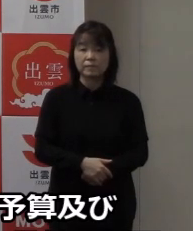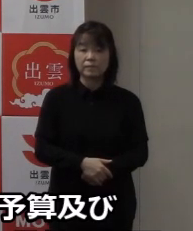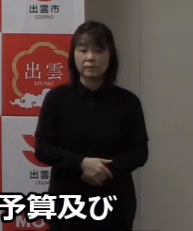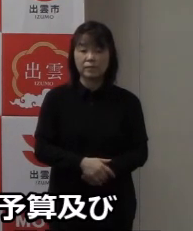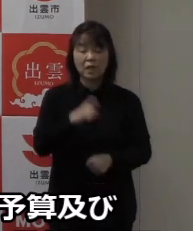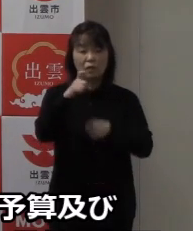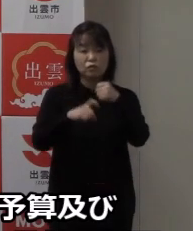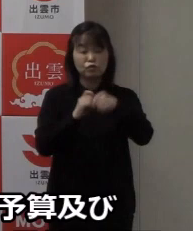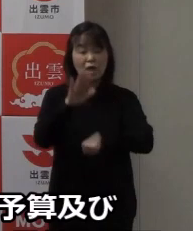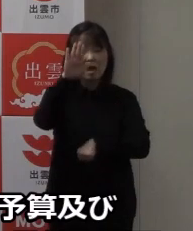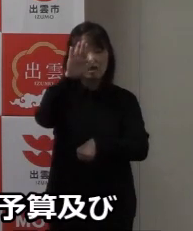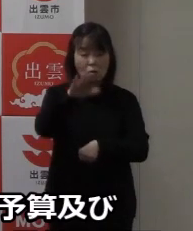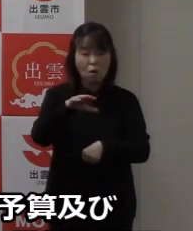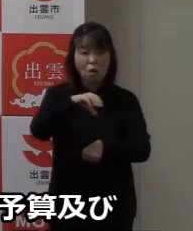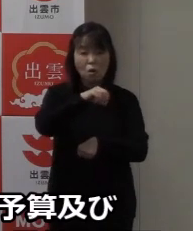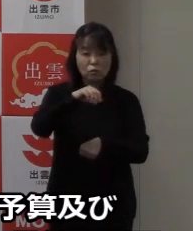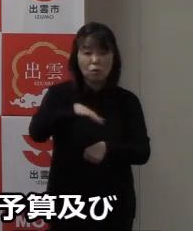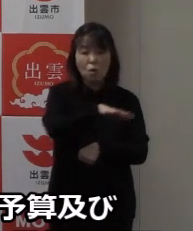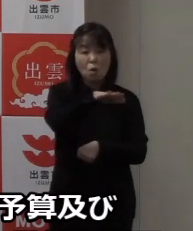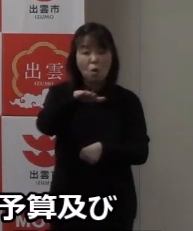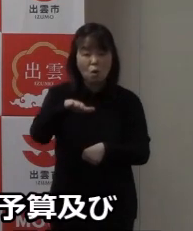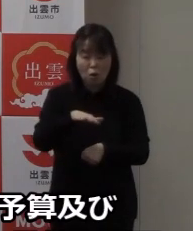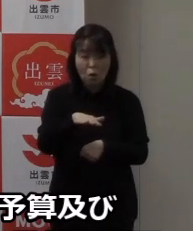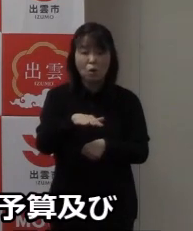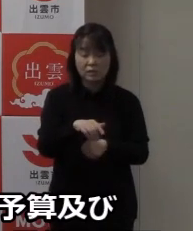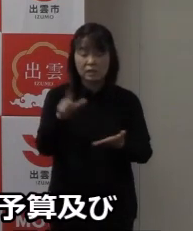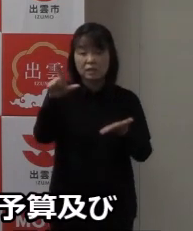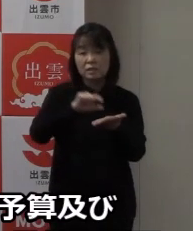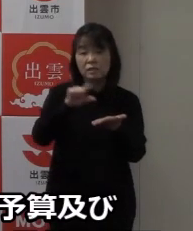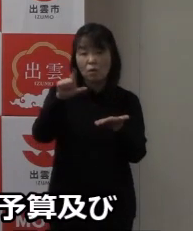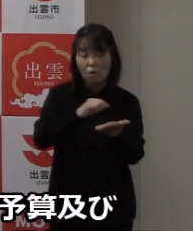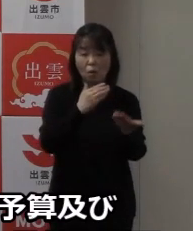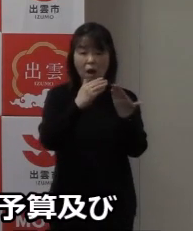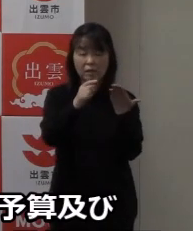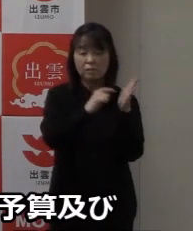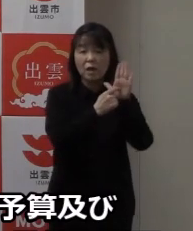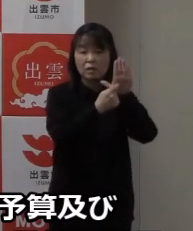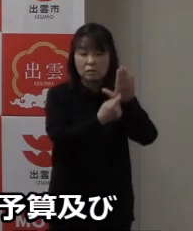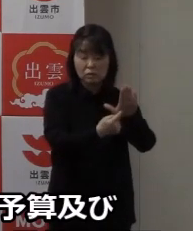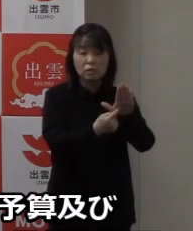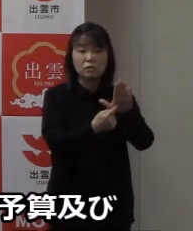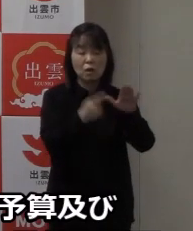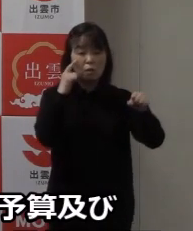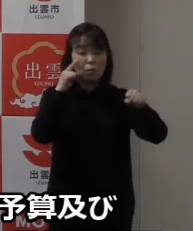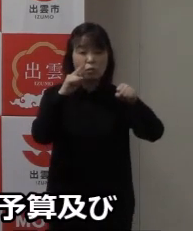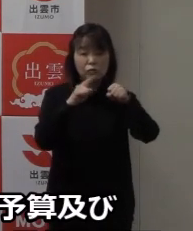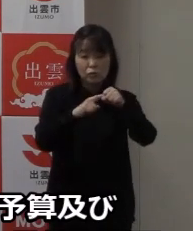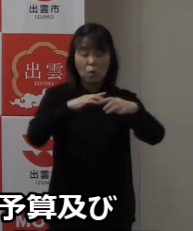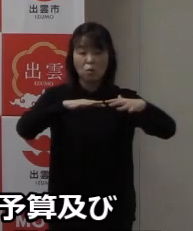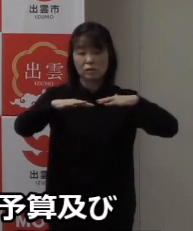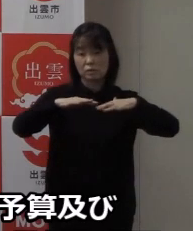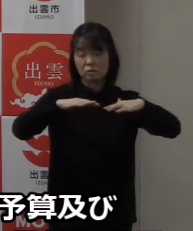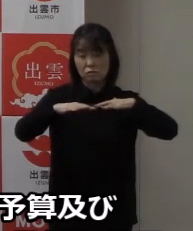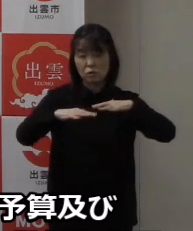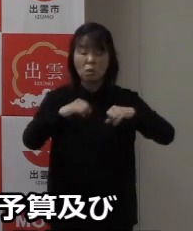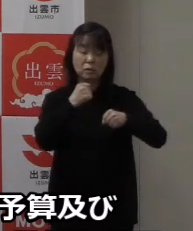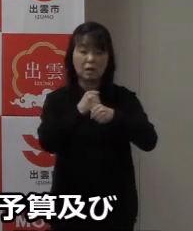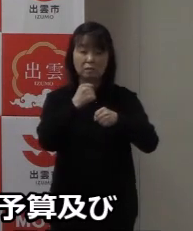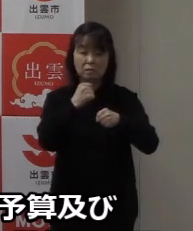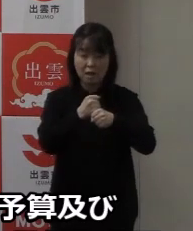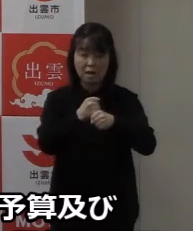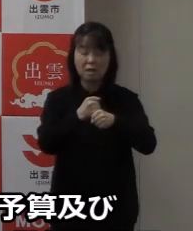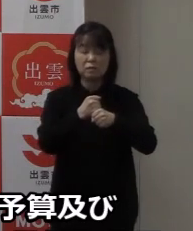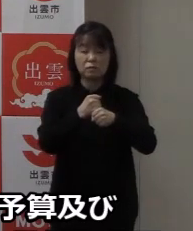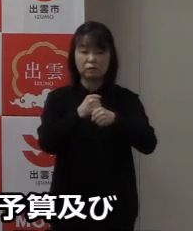10年後の農地利用の姿を明確化するという地域計画目標地図を策定する事